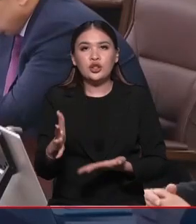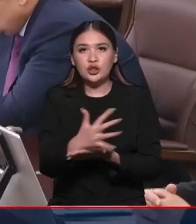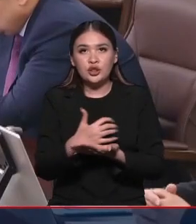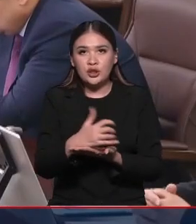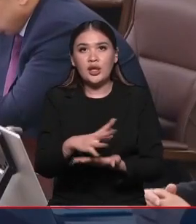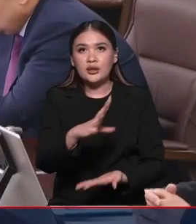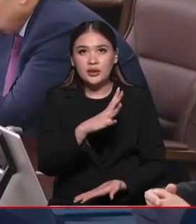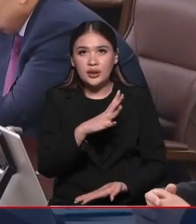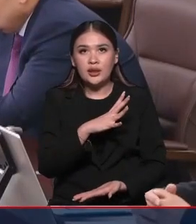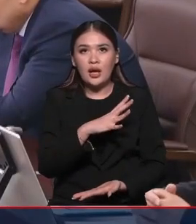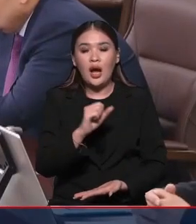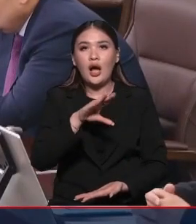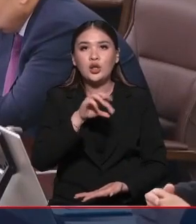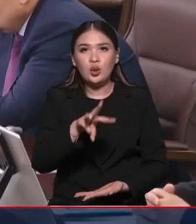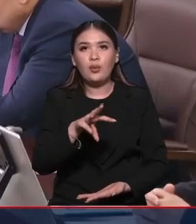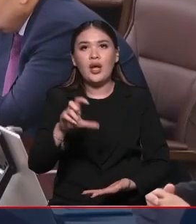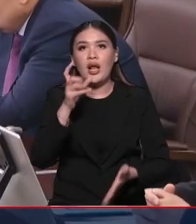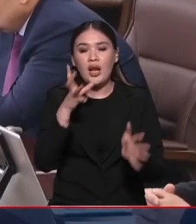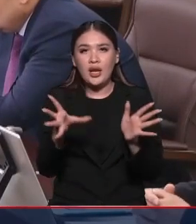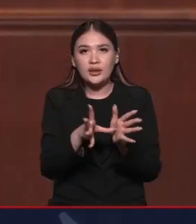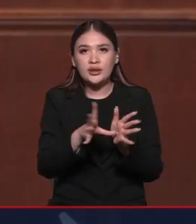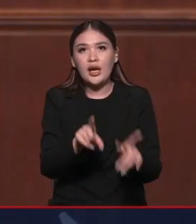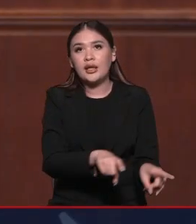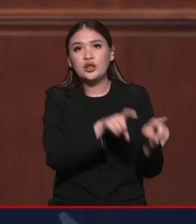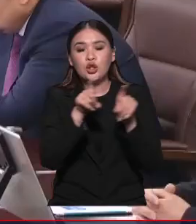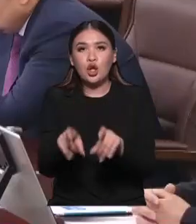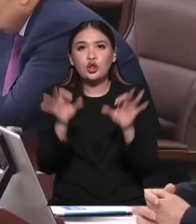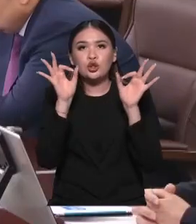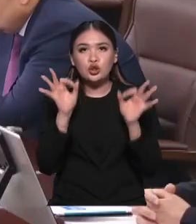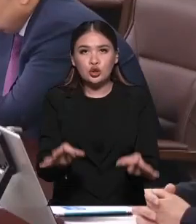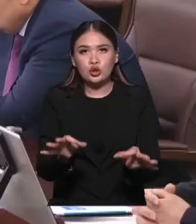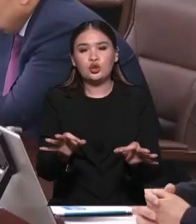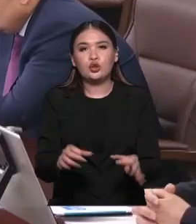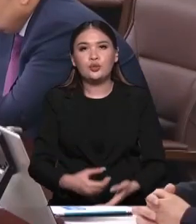Сондықтан атом энергетикасын дамытудың келесі кезеңіне көшу дұрыс қадам болып табылмақ.